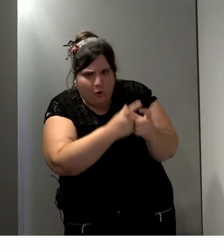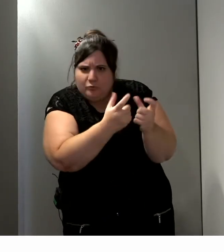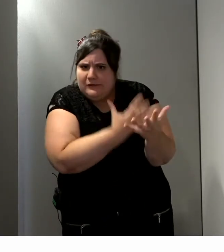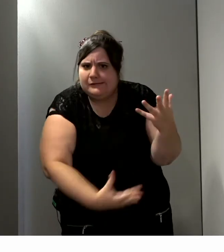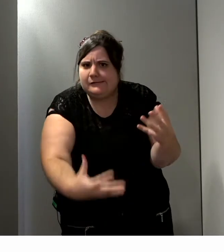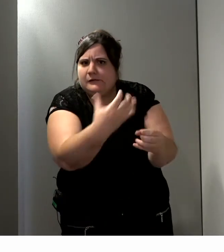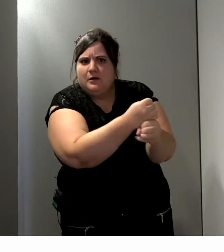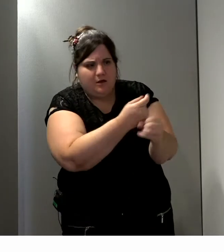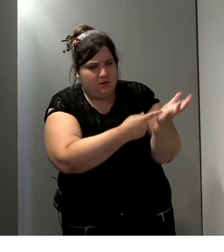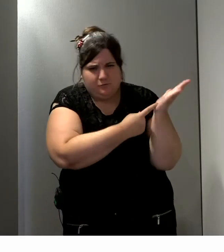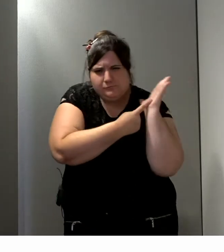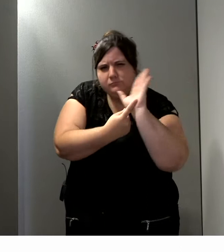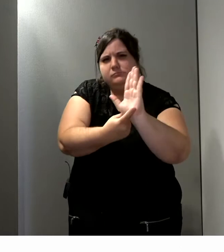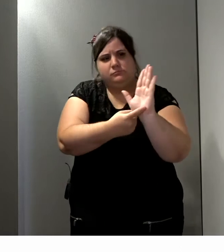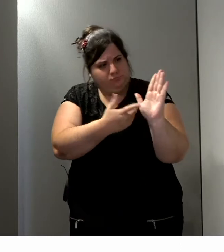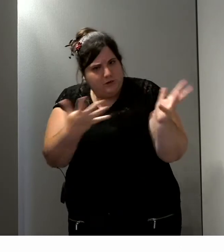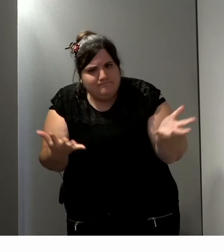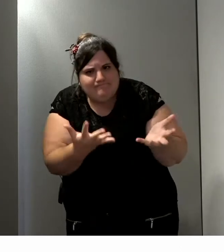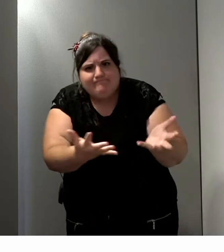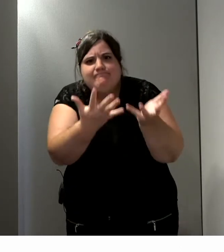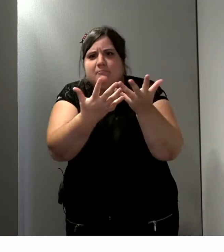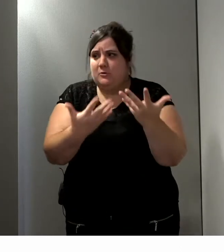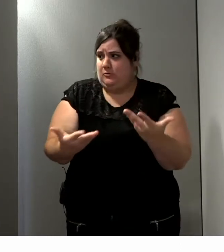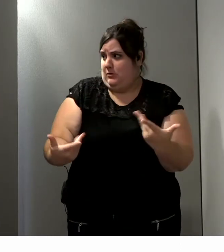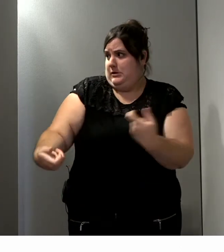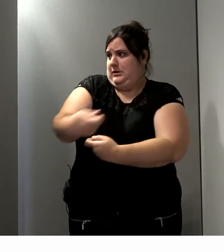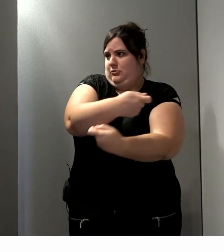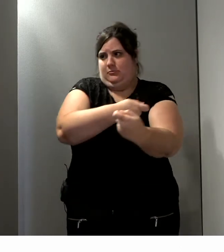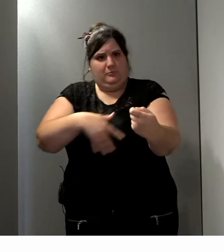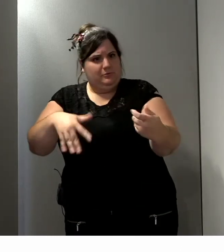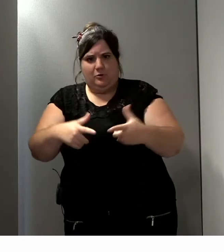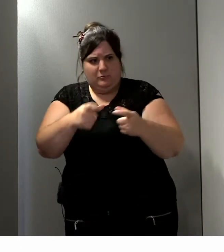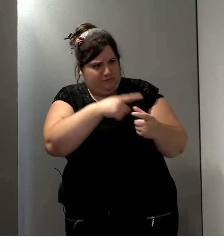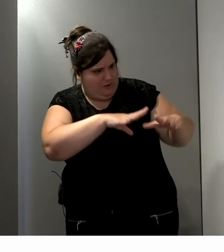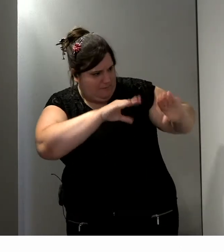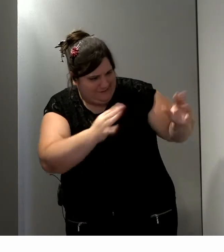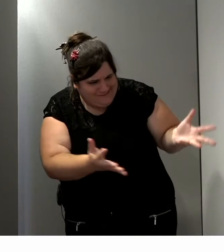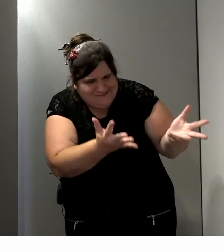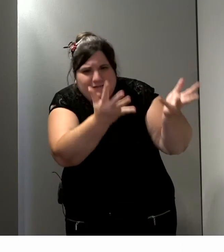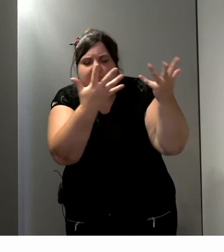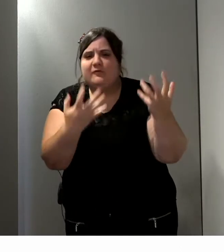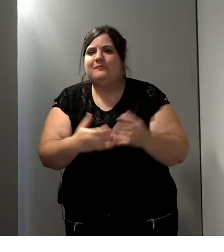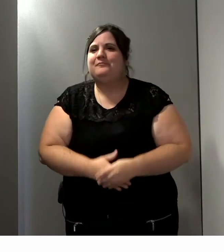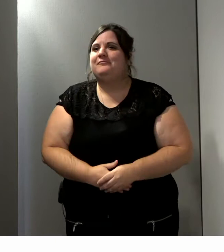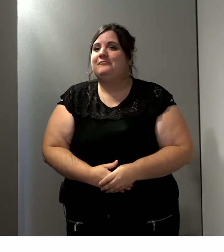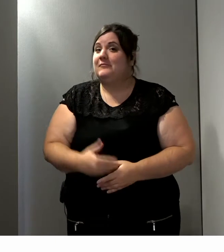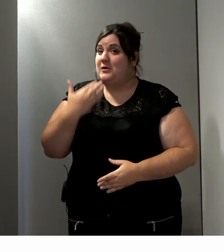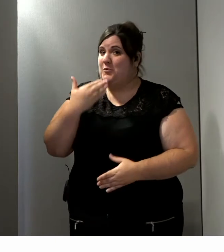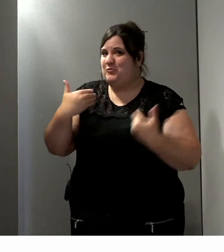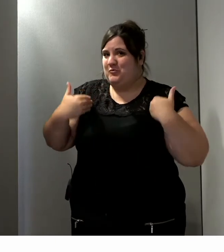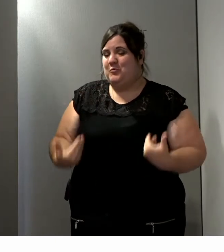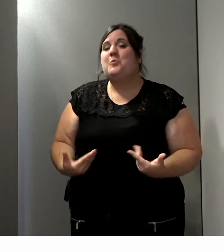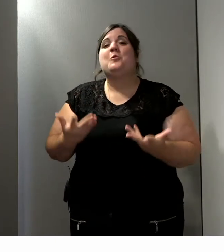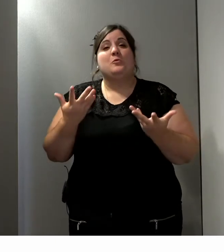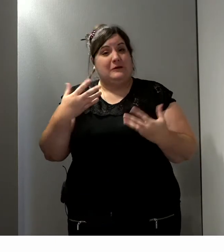tâcher de promouvoir leur place dans l'écosystème de l'entrepreneuriat. Bonjour à tous, je suis Pauline